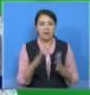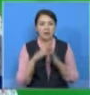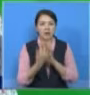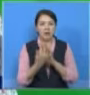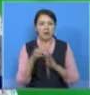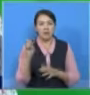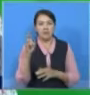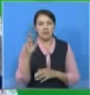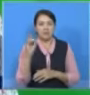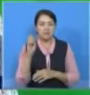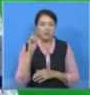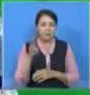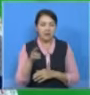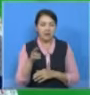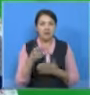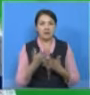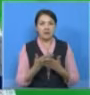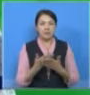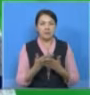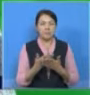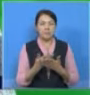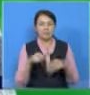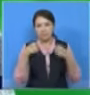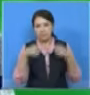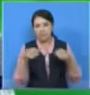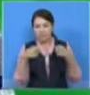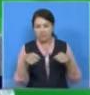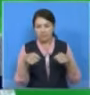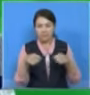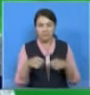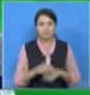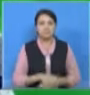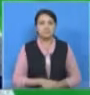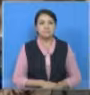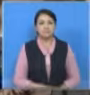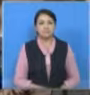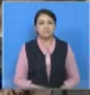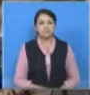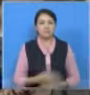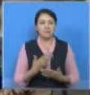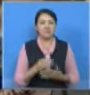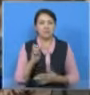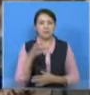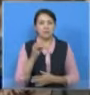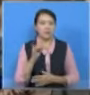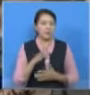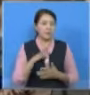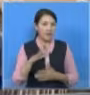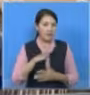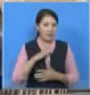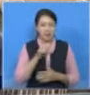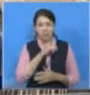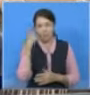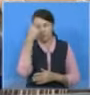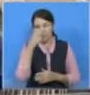біздің ауылды мен немен қамтамасыз етіп отырған деген болады. Ал Жансая Дүлбаева болса, өзінің